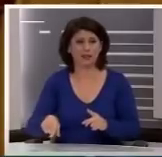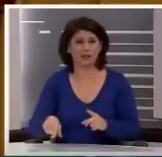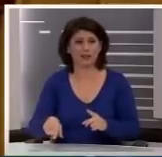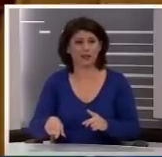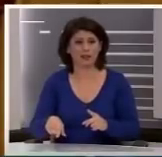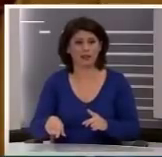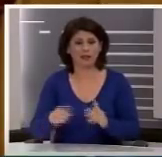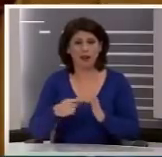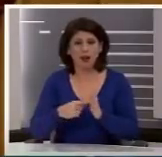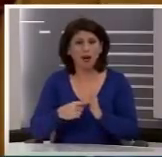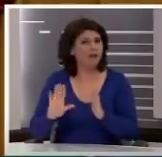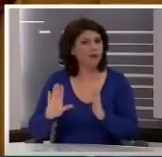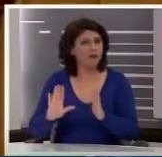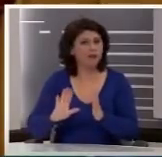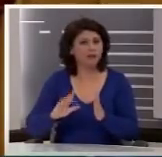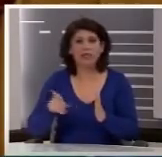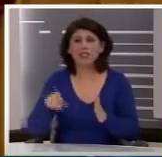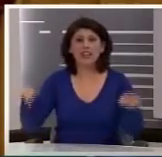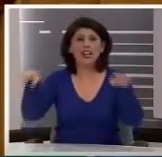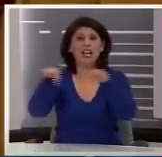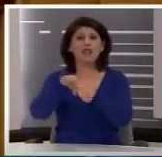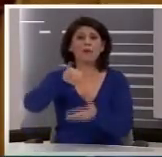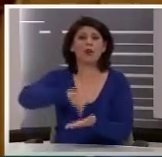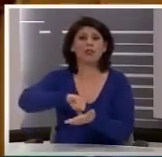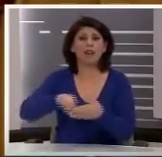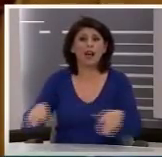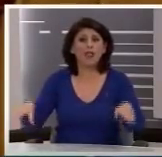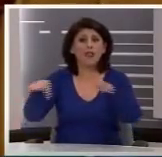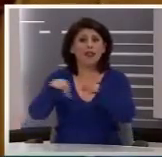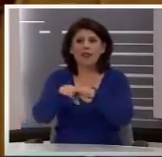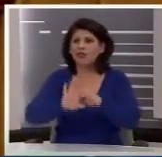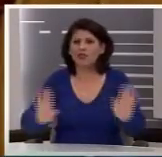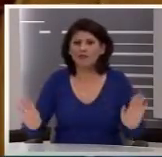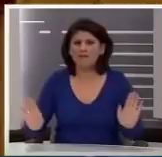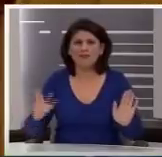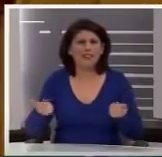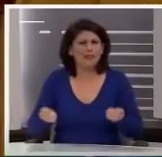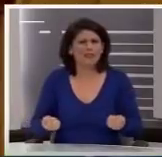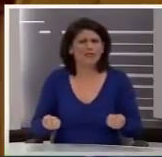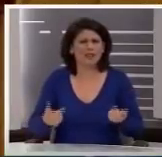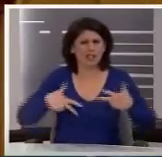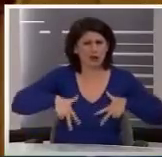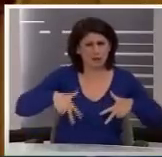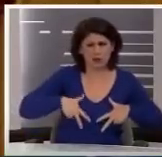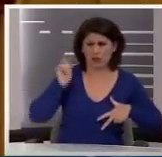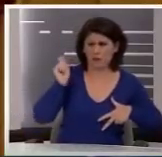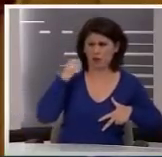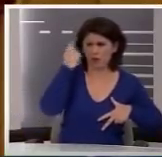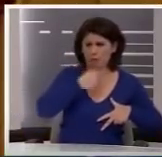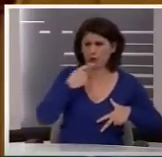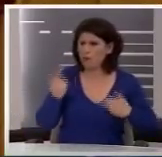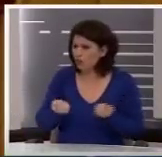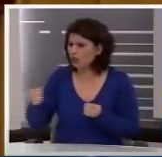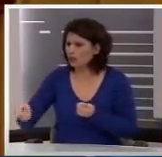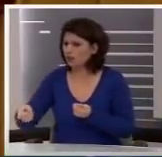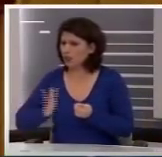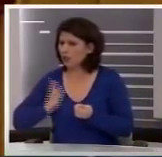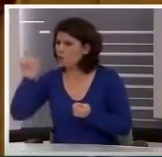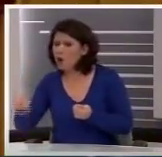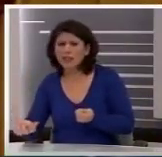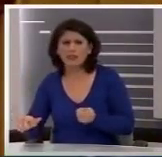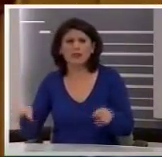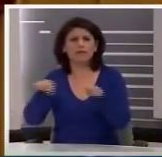που δεν είναι δίκαιη, δεν ισώνουμε, δεν ισοπολιτεία, δεν ισώνουμε. Γιατί να μην συμβαίνει για τους υπουργούς και τα πολιτικά πρόσωπα ό,τι συμβαίνει για τους κοινούς